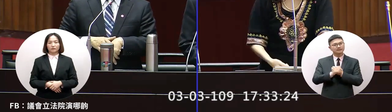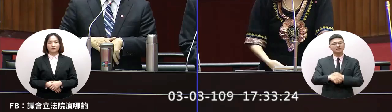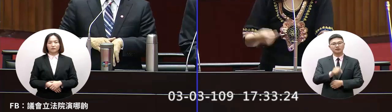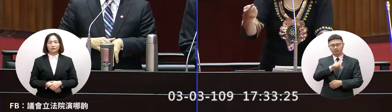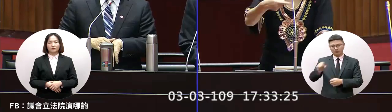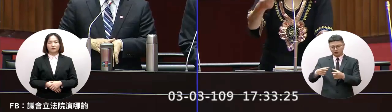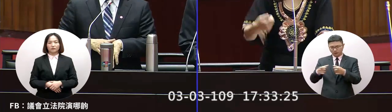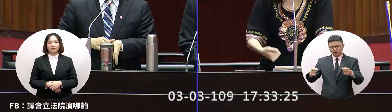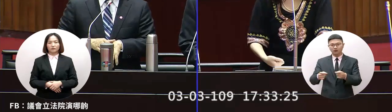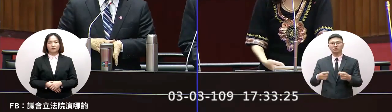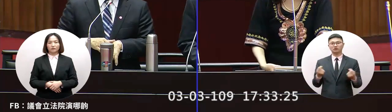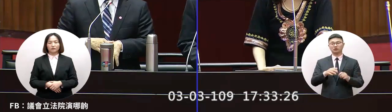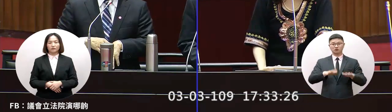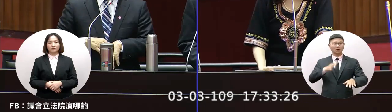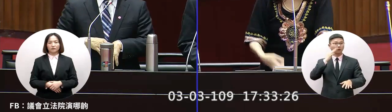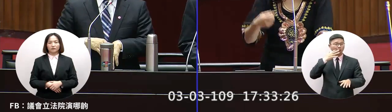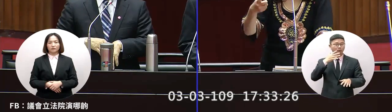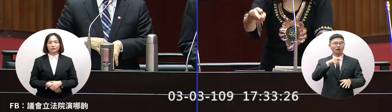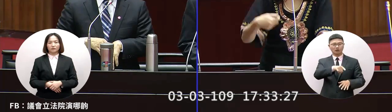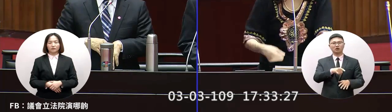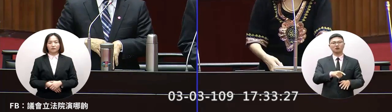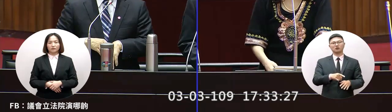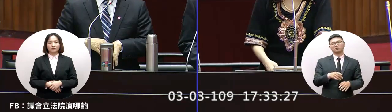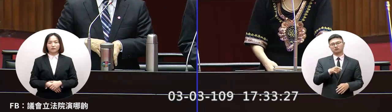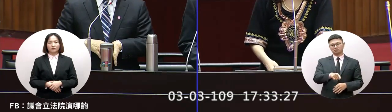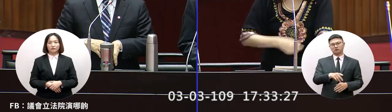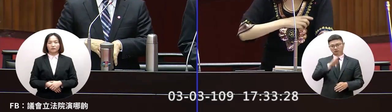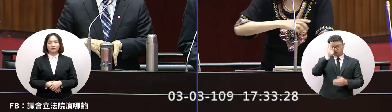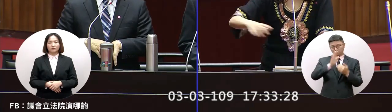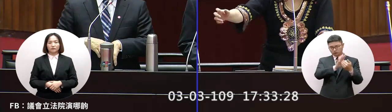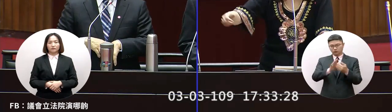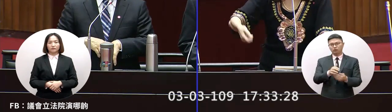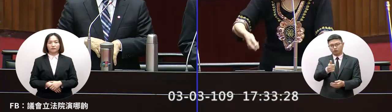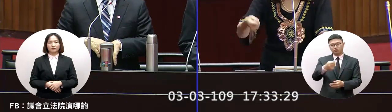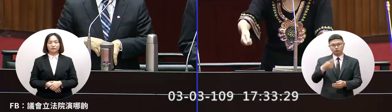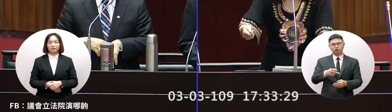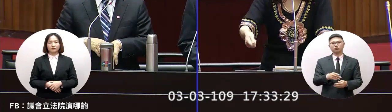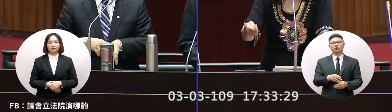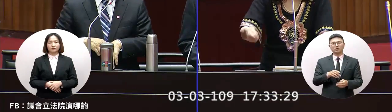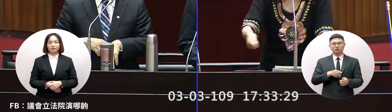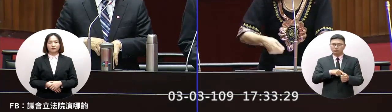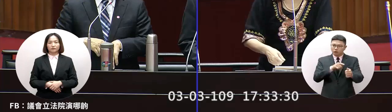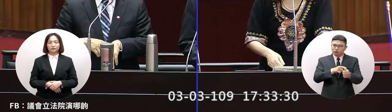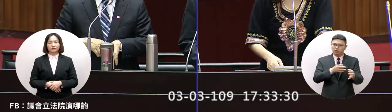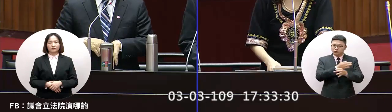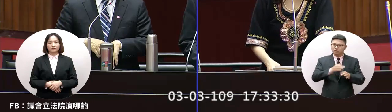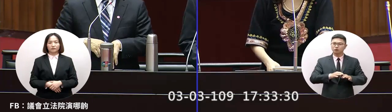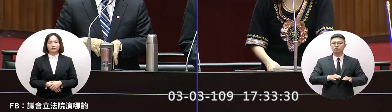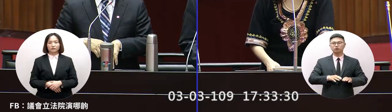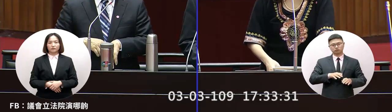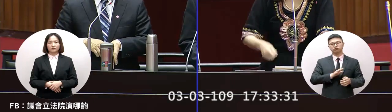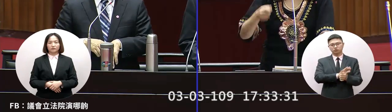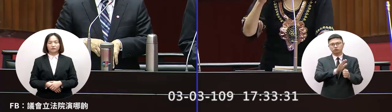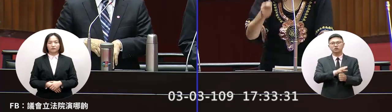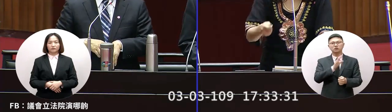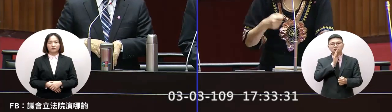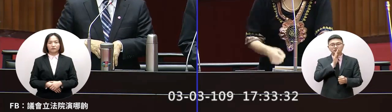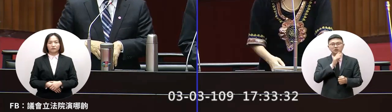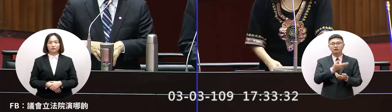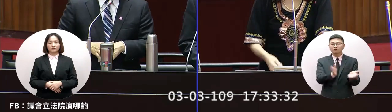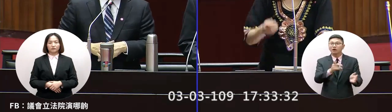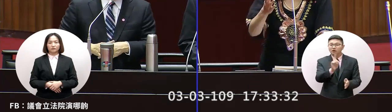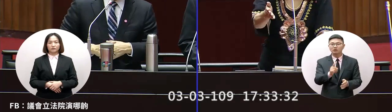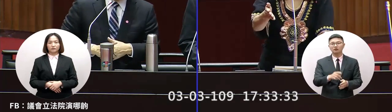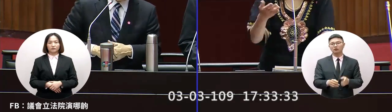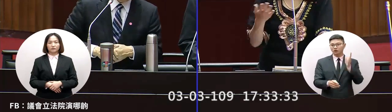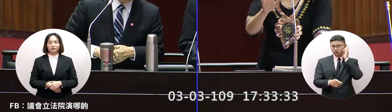门，澳门这次防疫做得很成功啊，他们的纾困里面就有全面性，而且是发放电子消费券。我的意思是